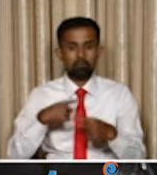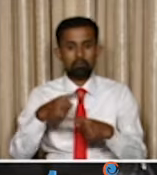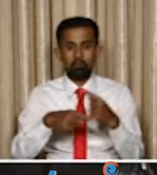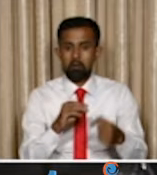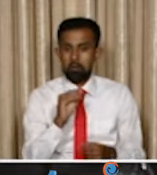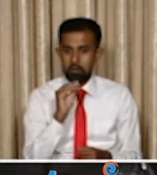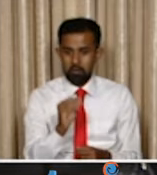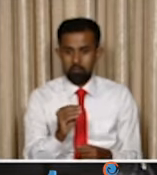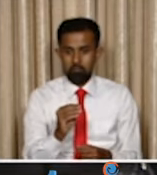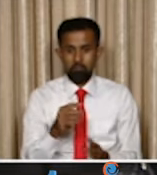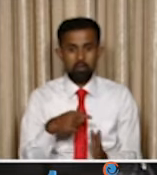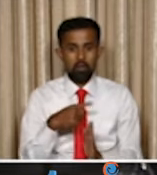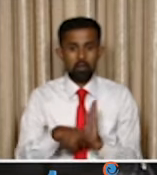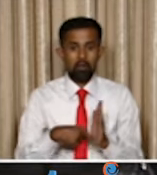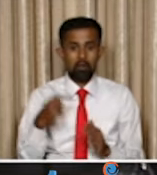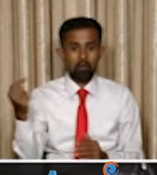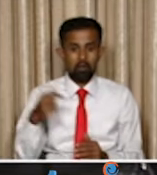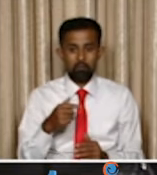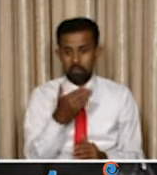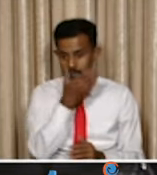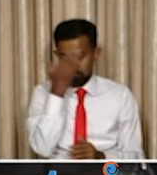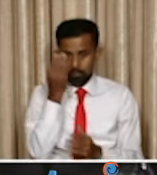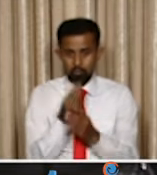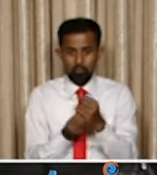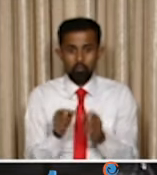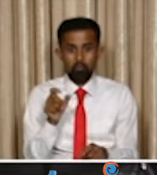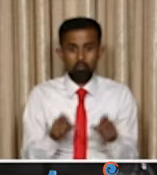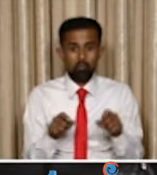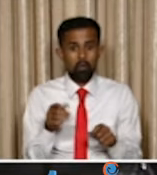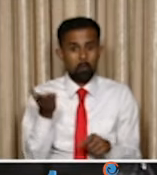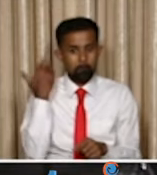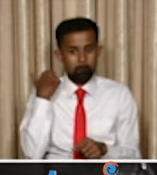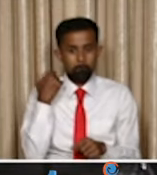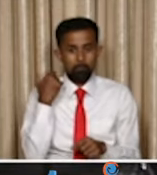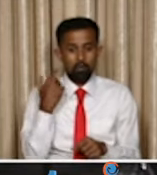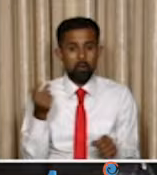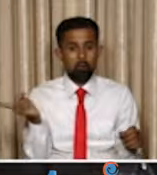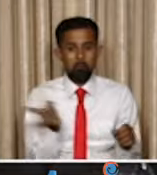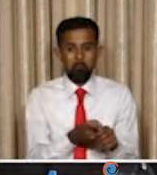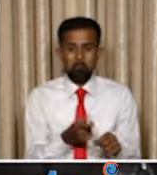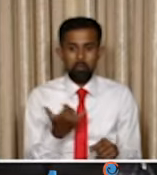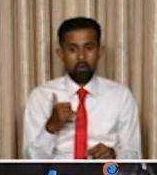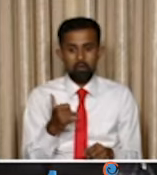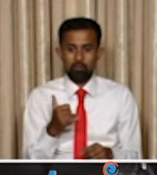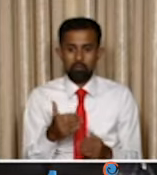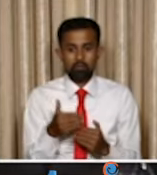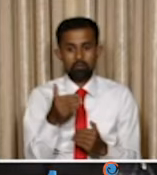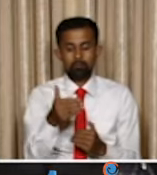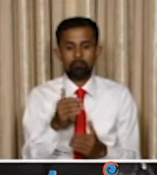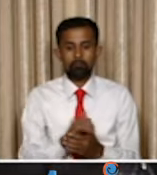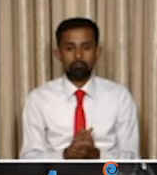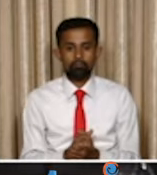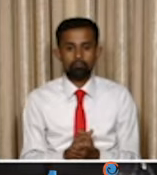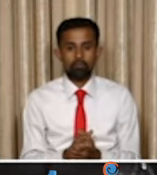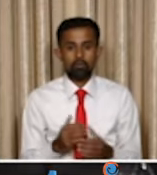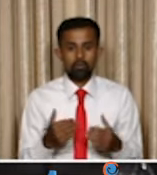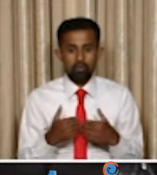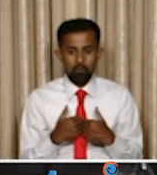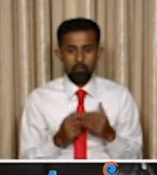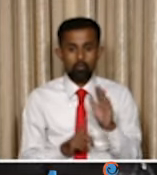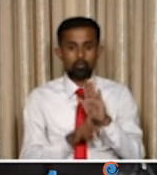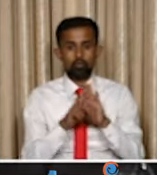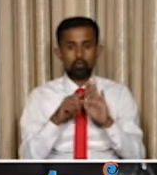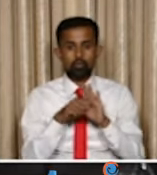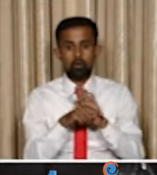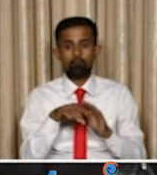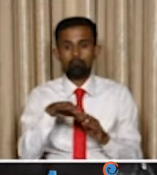வந்து தமிழர்கள் கடந்த காலங்களைப் போன்று கொன்று குவிக்கப்படக்கூடிய ஒரு ஆபத்து நிலைமை இருக்கின்றது. இதனால்தான் நாங்கள் வடக்கு கிழக்கு ஒரு சுயாட்சி வேண்டும் என்று